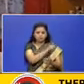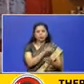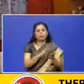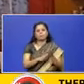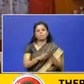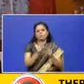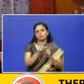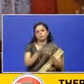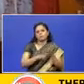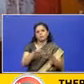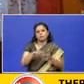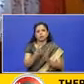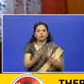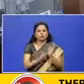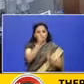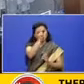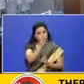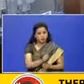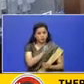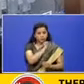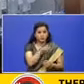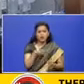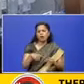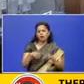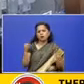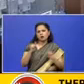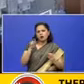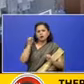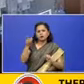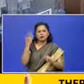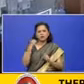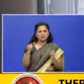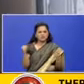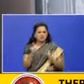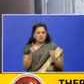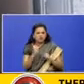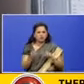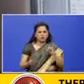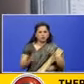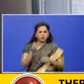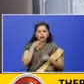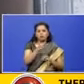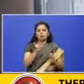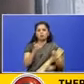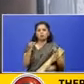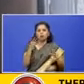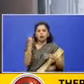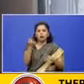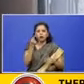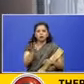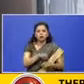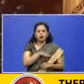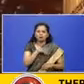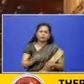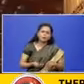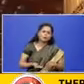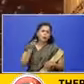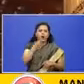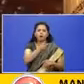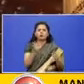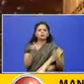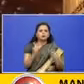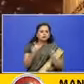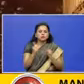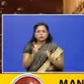मंजूर अहमद लईवाल। कश्मीर में सर्दियों के कारण बिजली का खर्च काफी होता है।